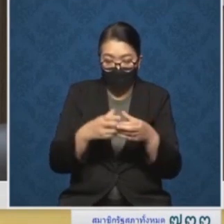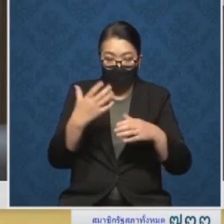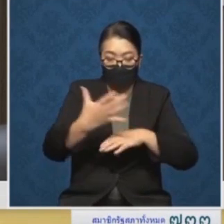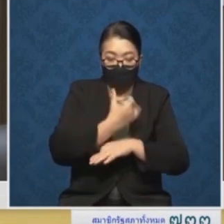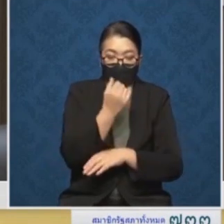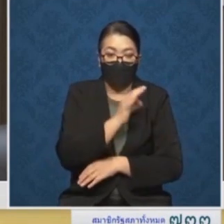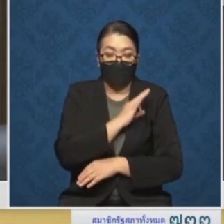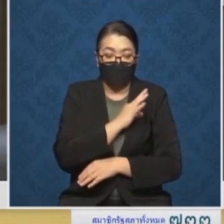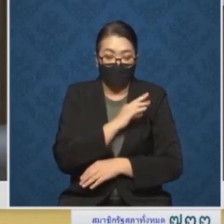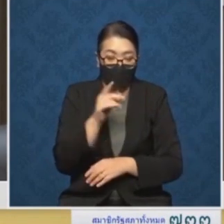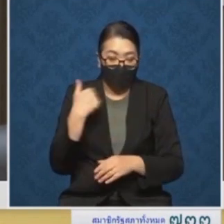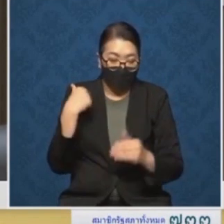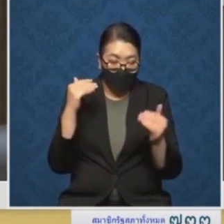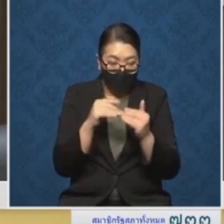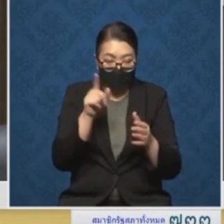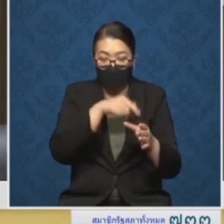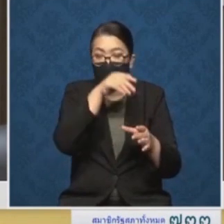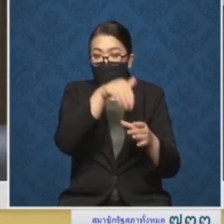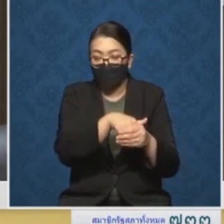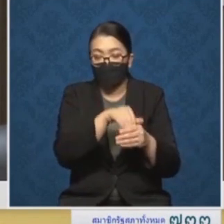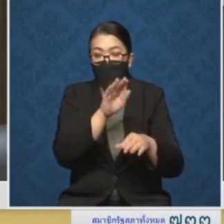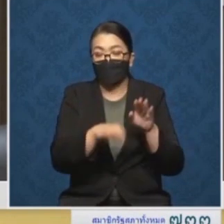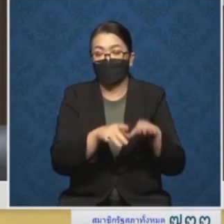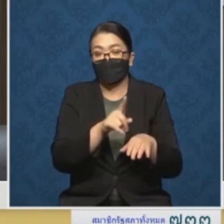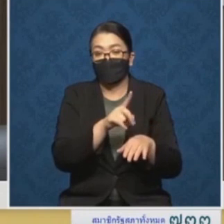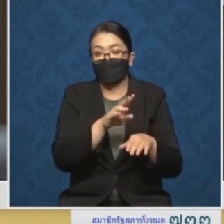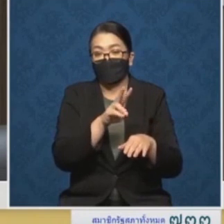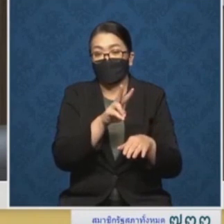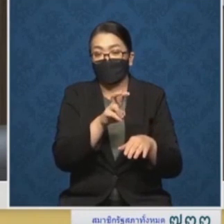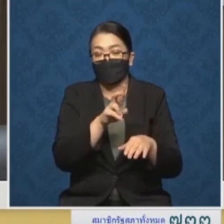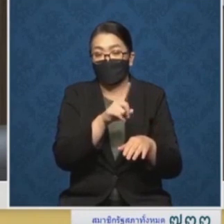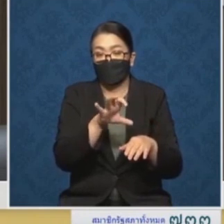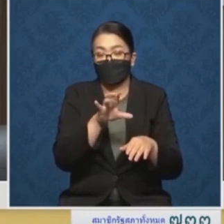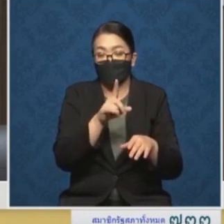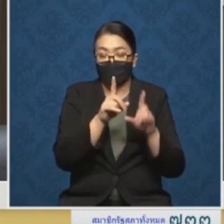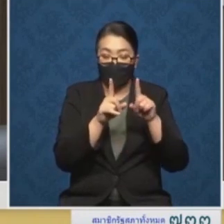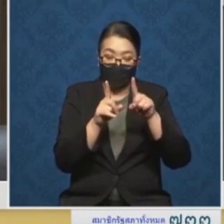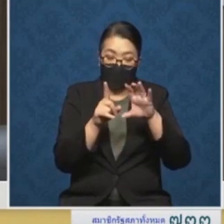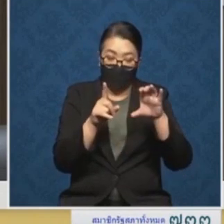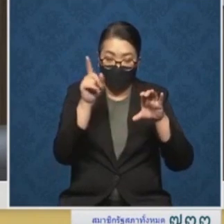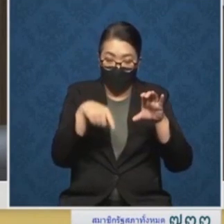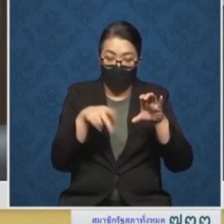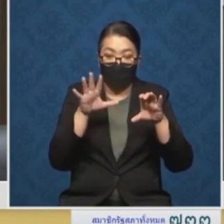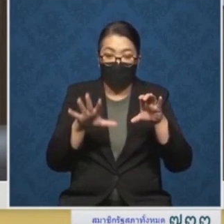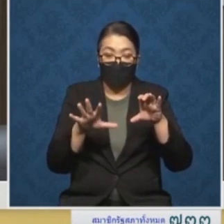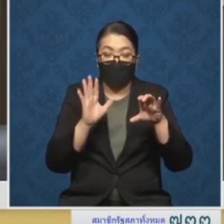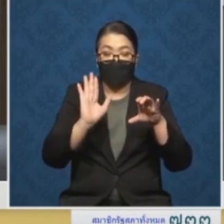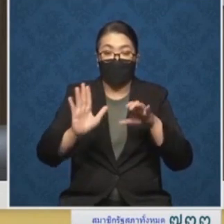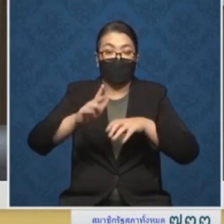กได้รับเลือกตั้งเป็นสมาชิกสภาผู้แทนราษฎรไม่น้อยกว่า5%ของจำนวนสมาชิกทั้งหมด